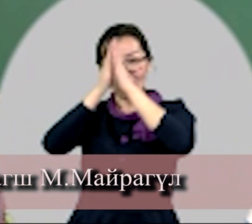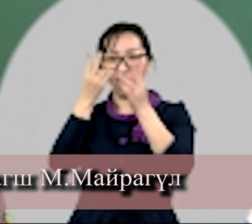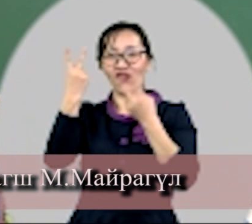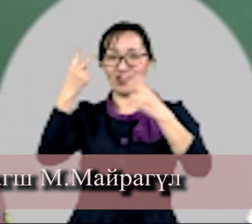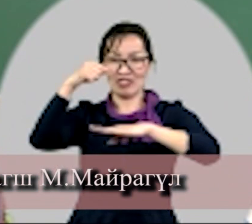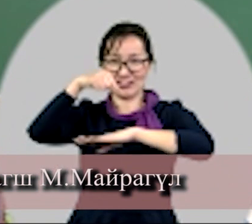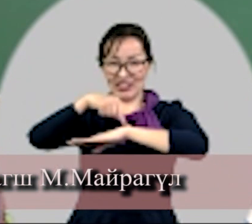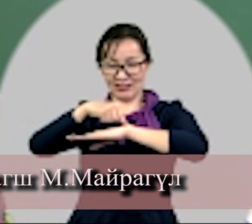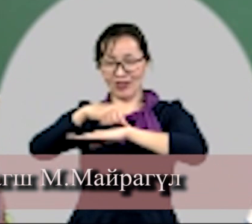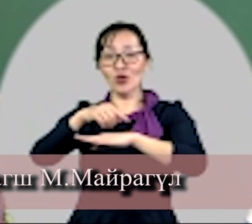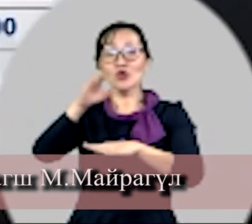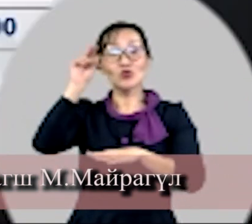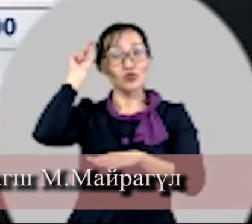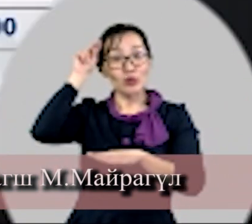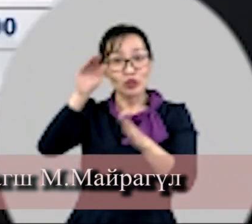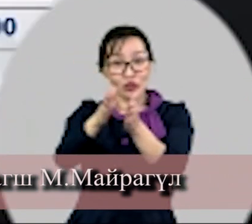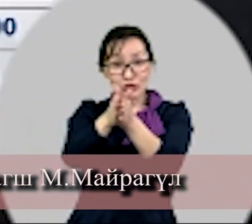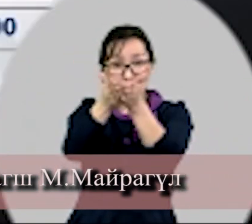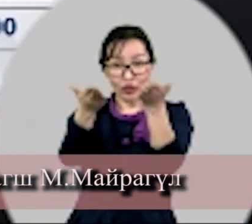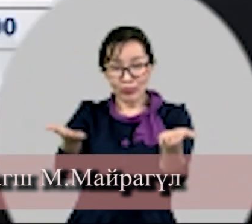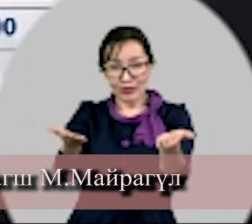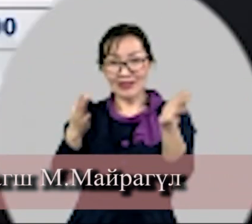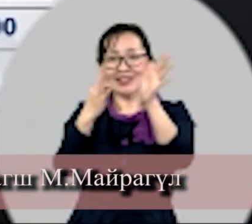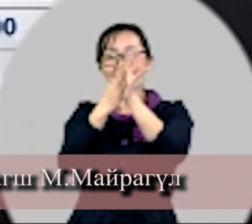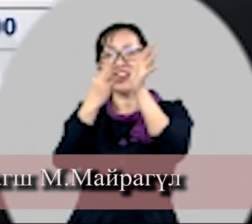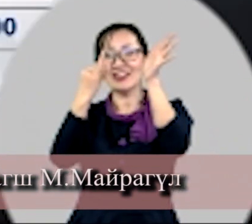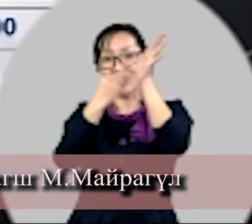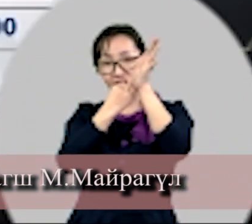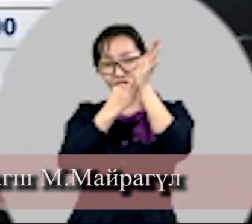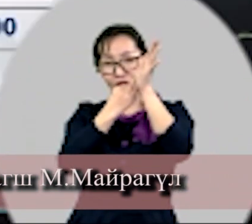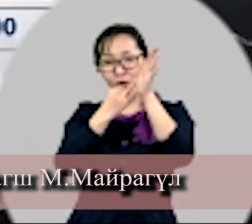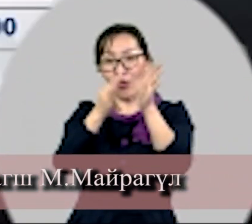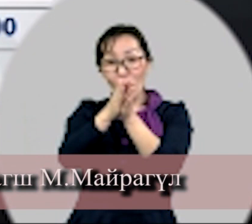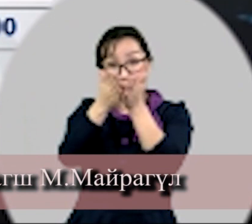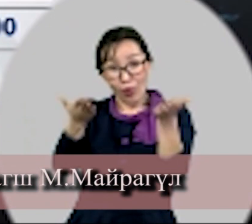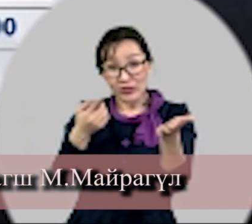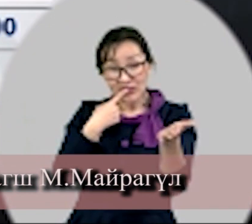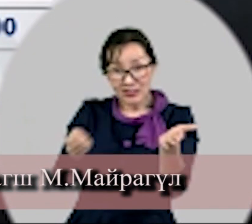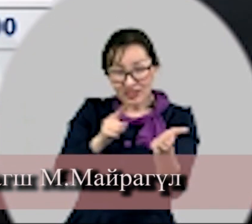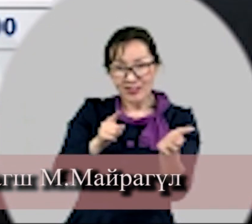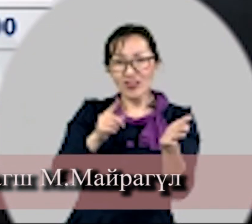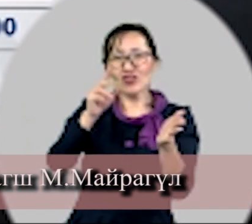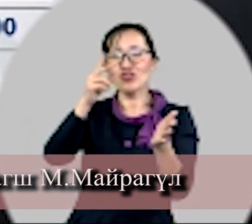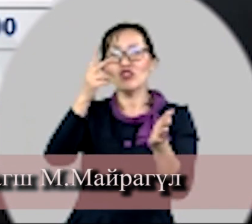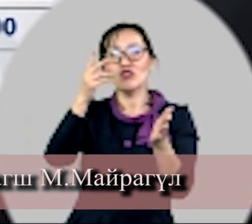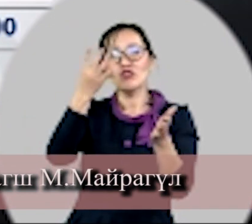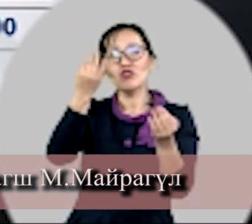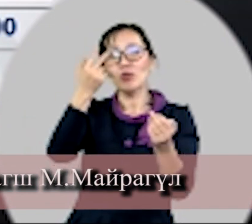Барлығымыз бірге термометр көрсеткіштерін оқып, кестеге белгілеп жазайық.